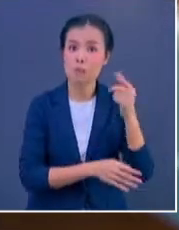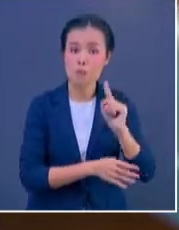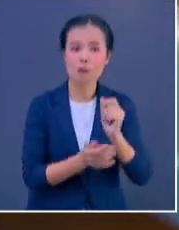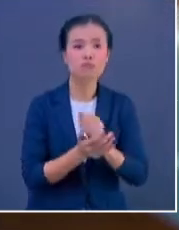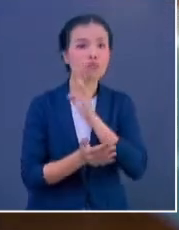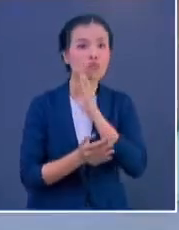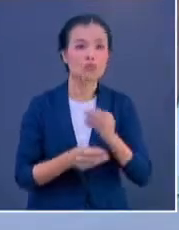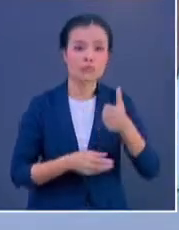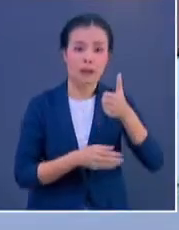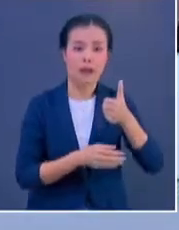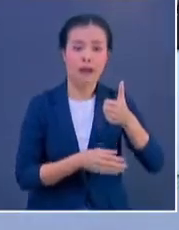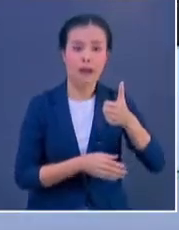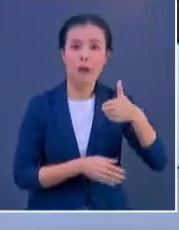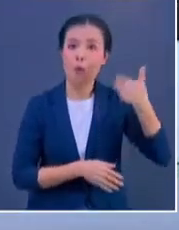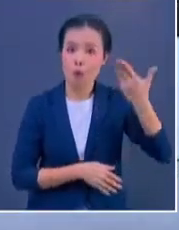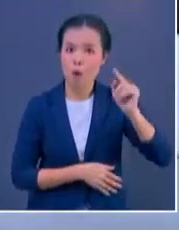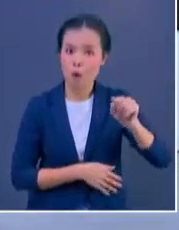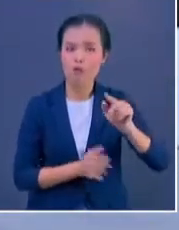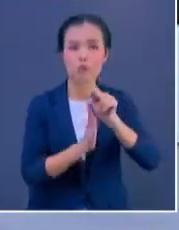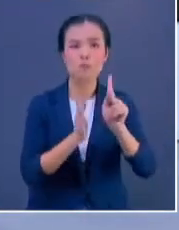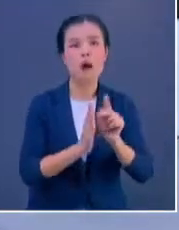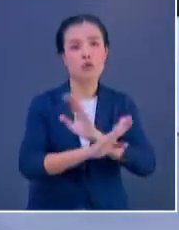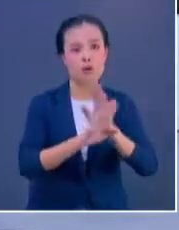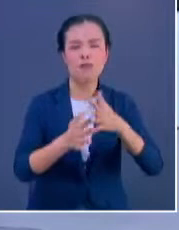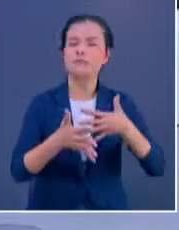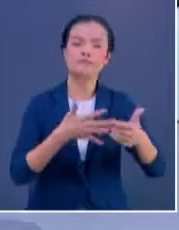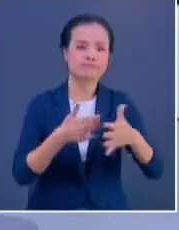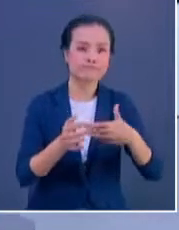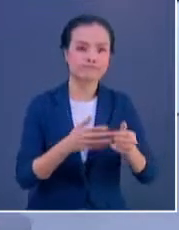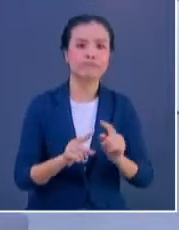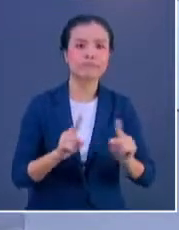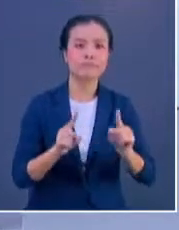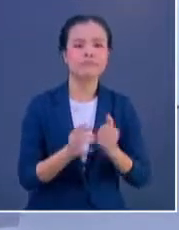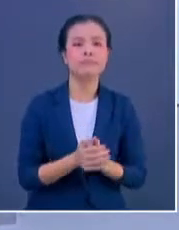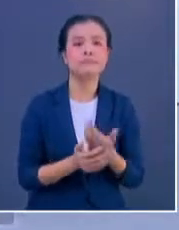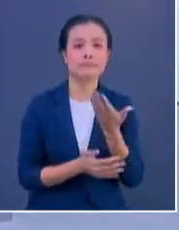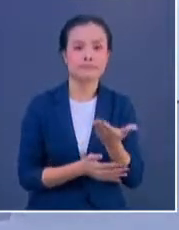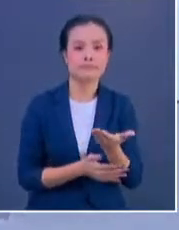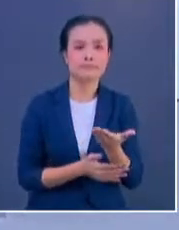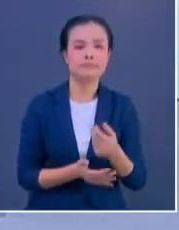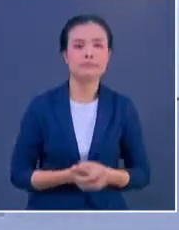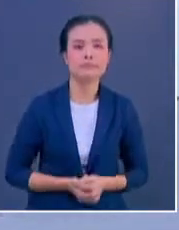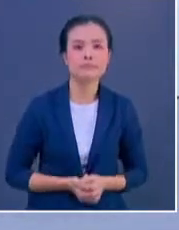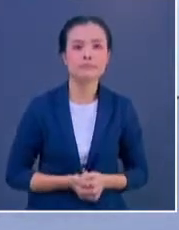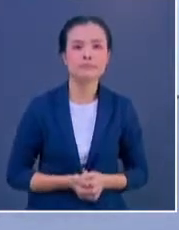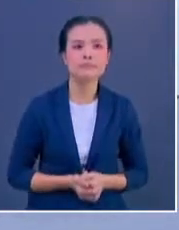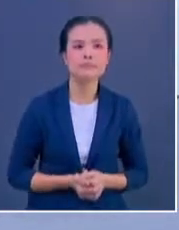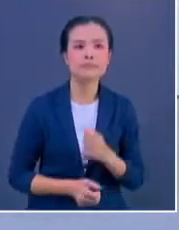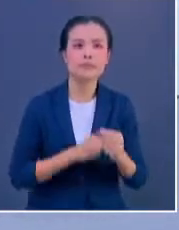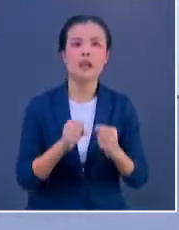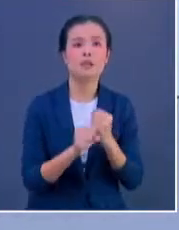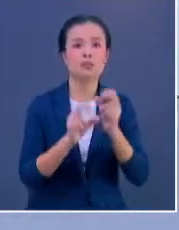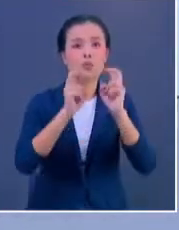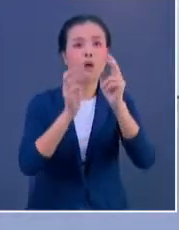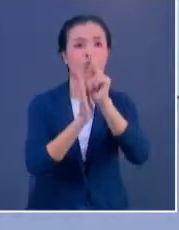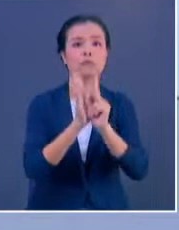าคุณได้มาก่อนมีกฎหมายหรือว่าก่อนยกเลิกกฎหมายนี้ไม่เป็นไร ครับ ครับ ที่การที่มีใบพ.ป.ท.5แบบนี้เนี่ยนะครับเราก็ไม่มีอายุความใน